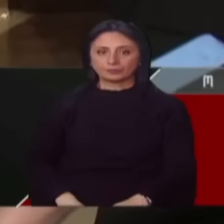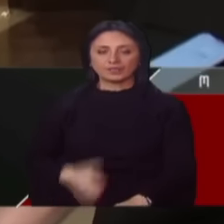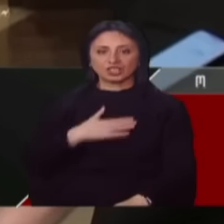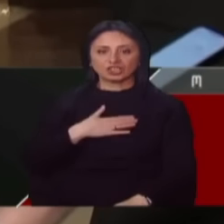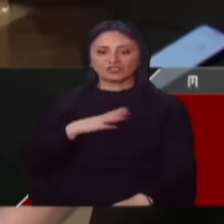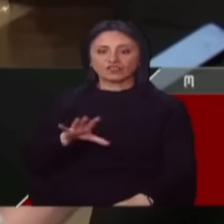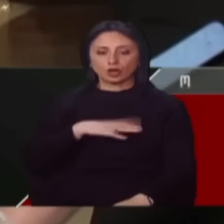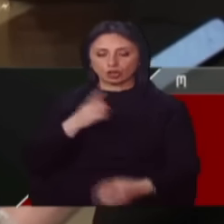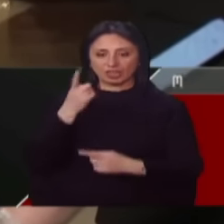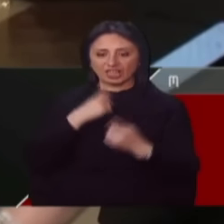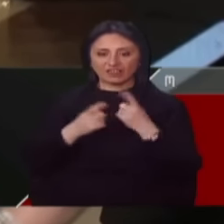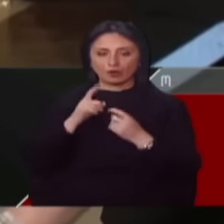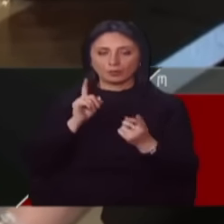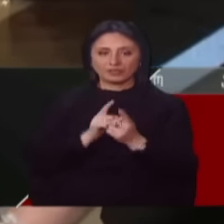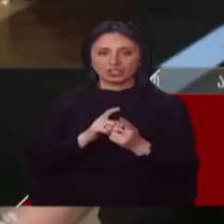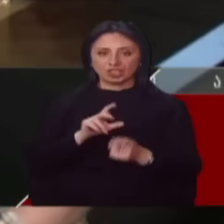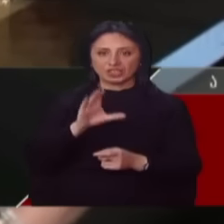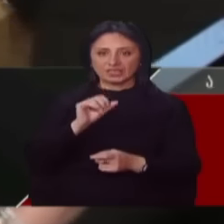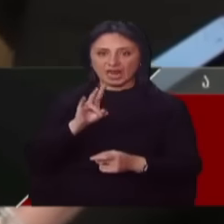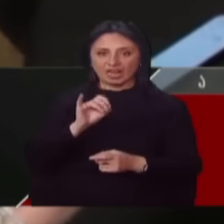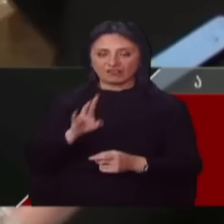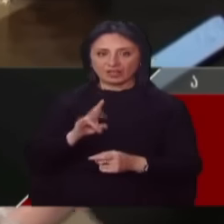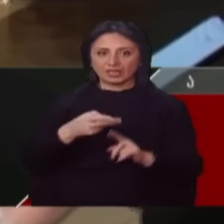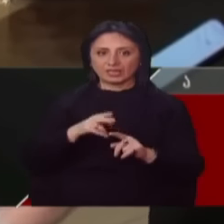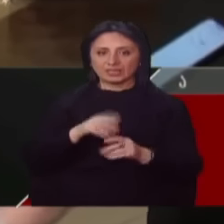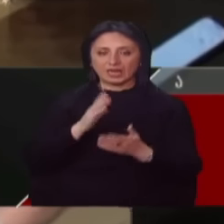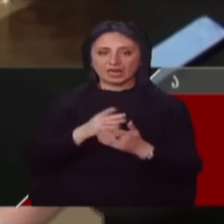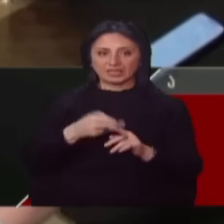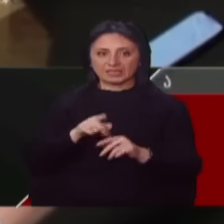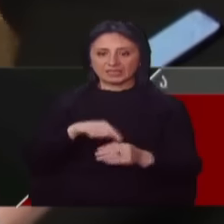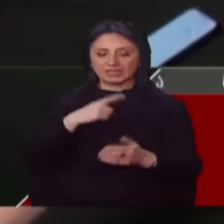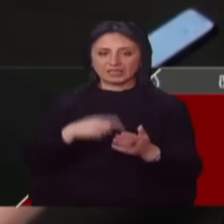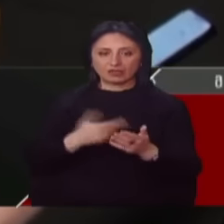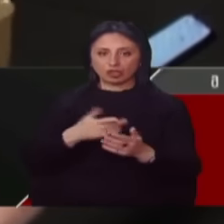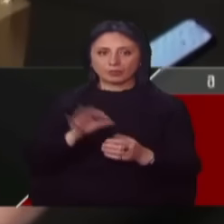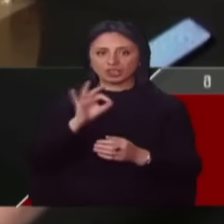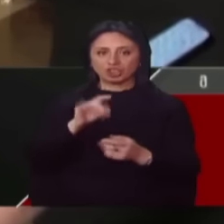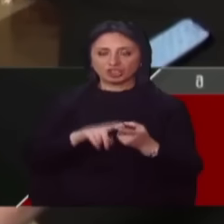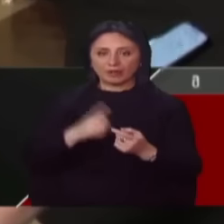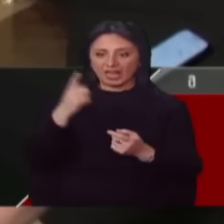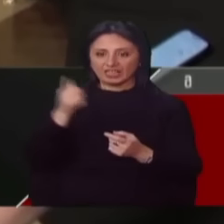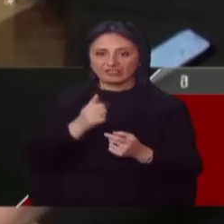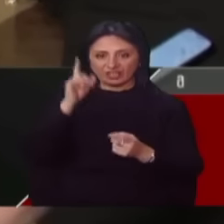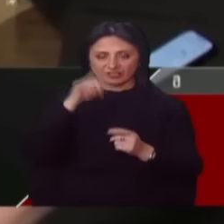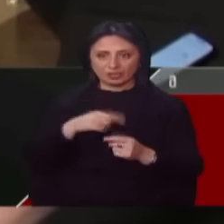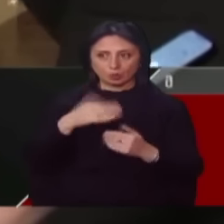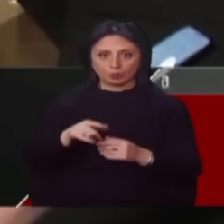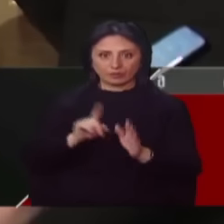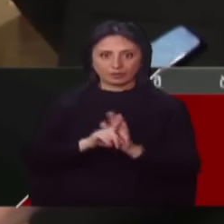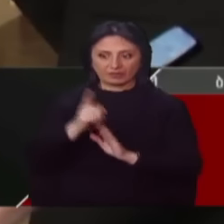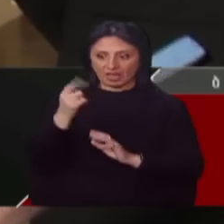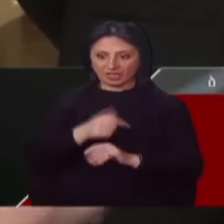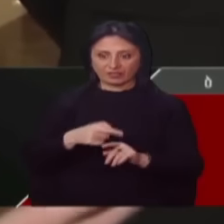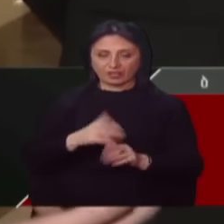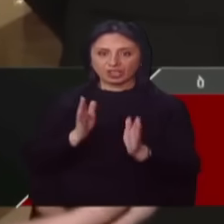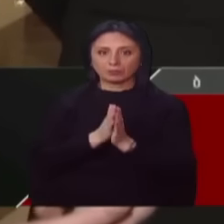ჩვენ გვქონდა ინფორმაციული შეხვედრა ჯეიკ სალივანთან. ეს არის ის საკითხი, რომლის შესახებაც ერთი კვირა ვიცით. ჩვენ შეხვედრის